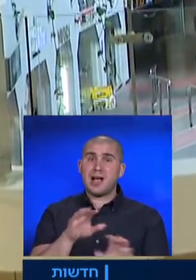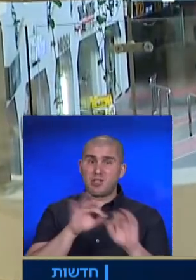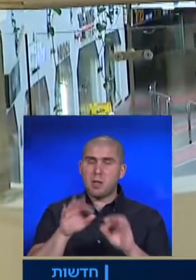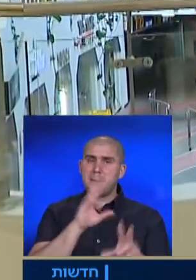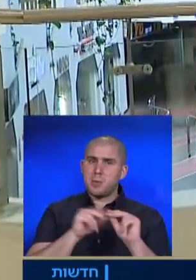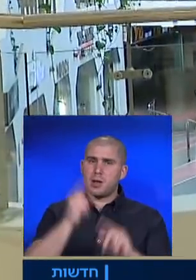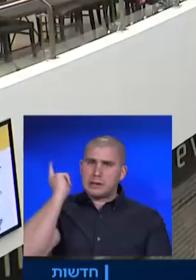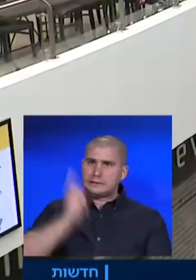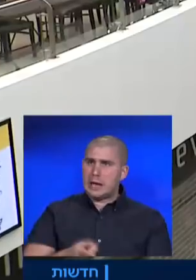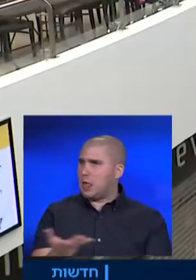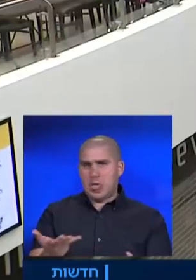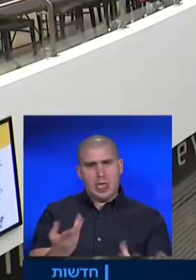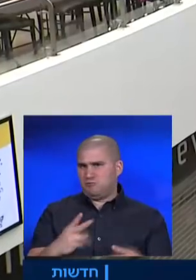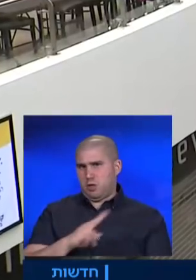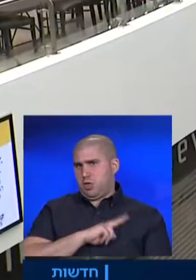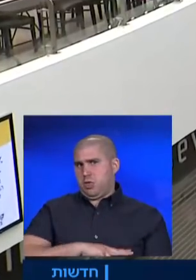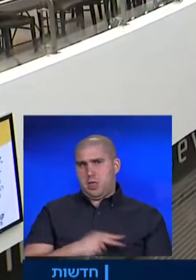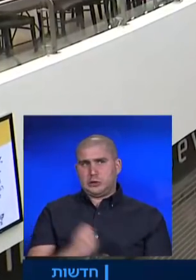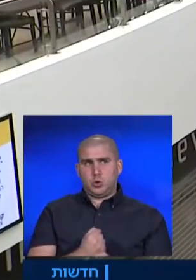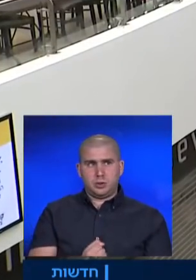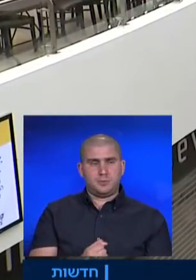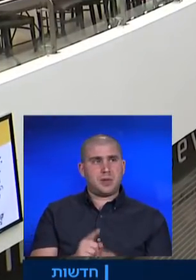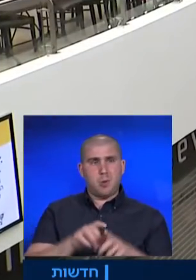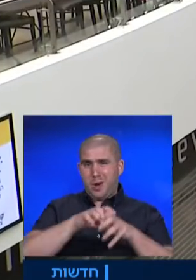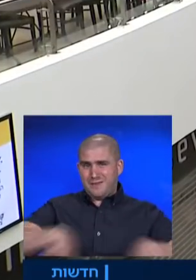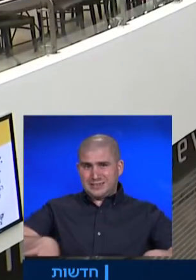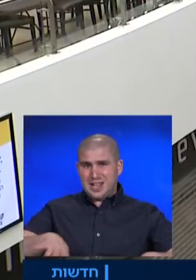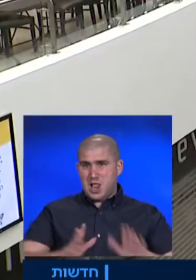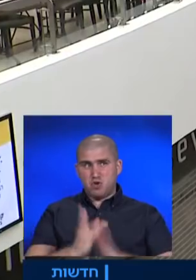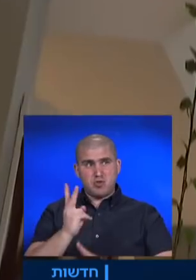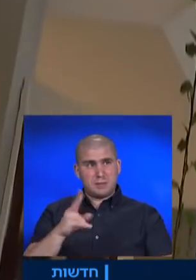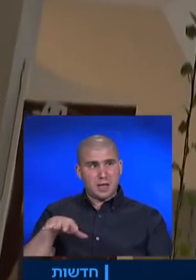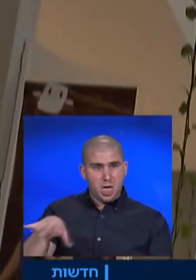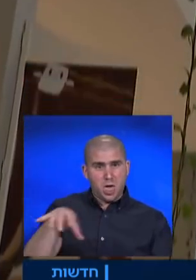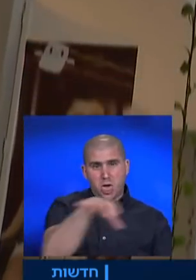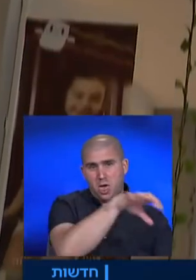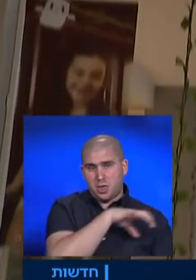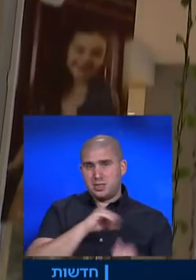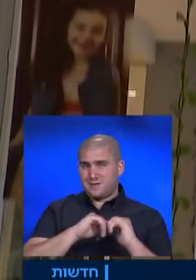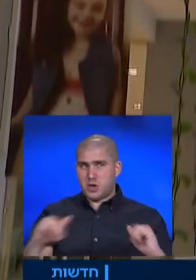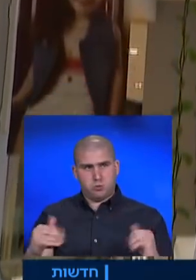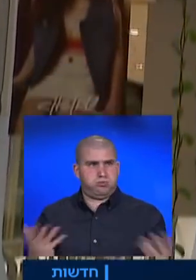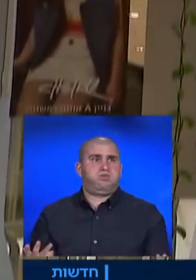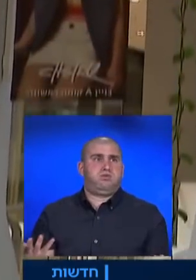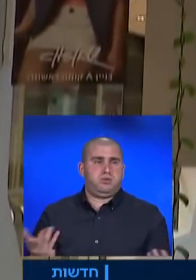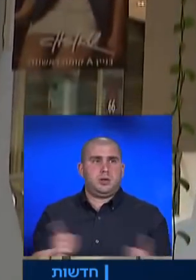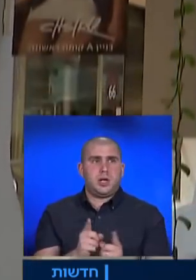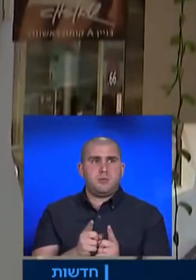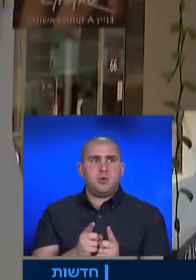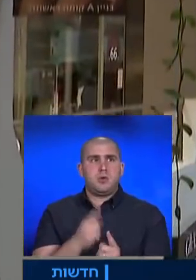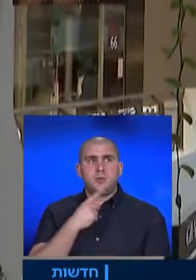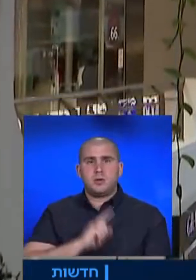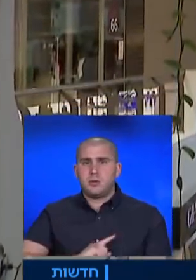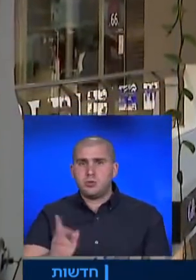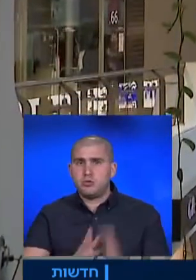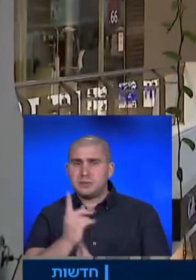אפשר לעמוד בה. לפצל דיזינגוף סנטר ל-12 חטיבות נפרדות שתלכי לך ו-12 פעם תעברי אצל